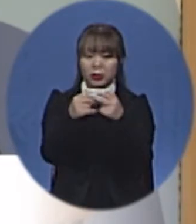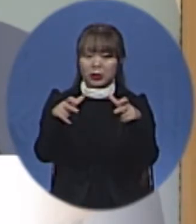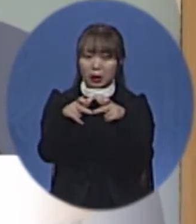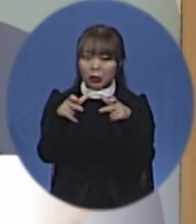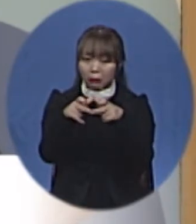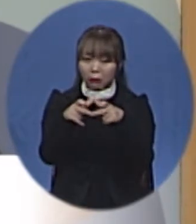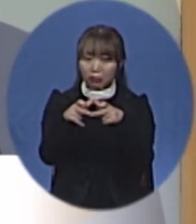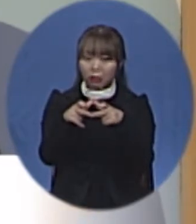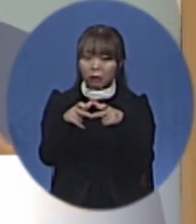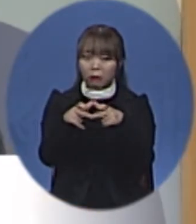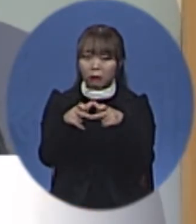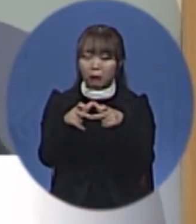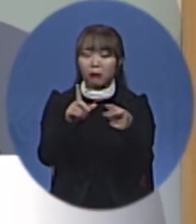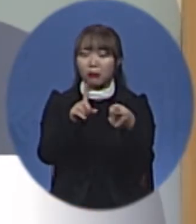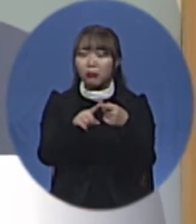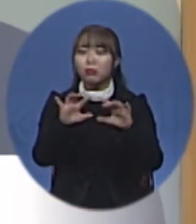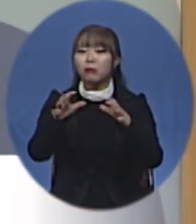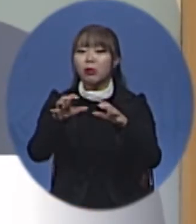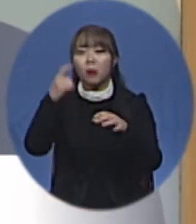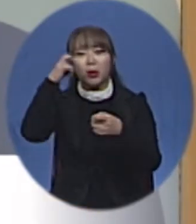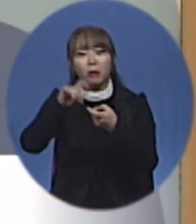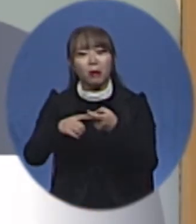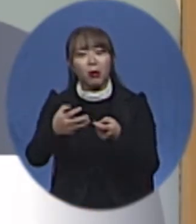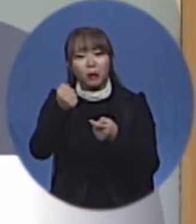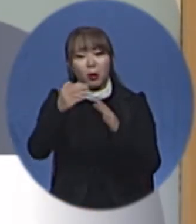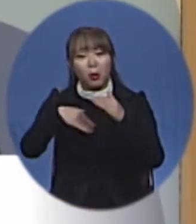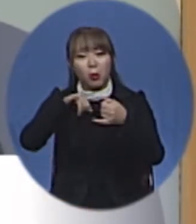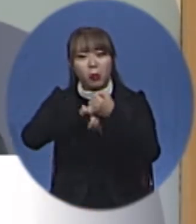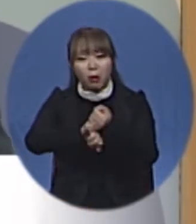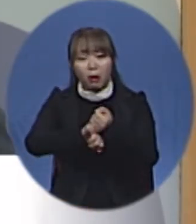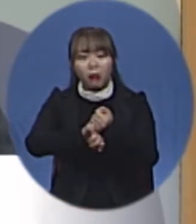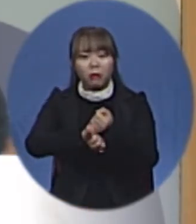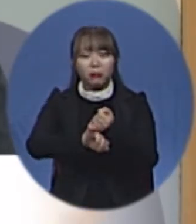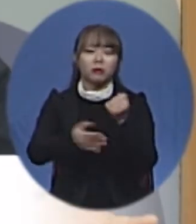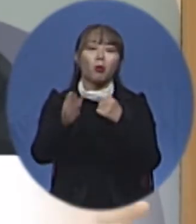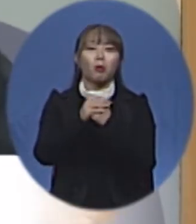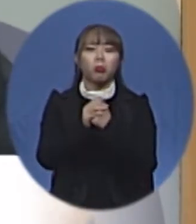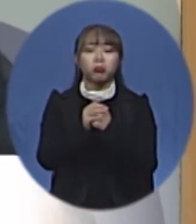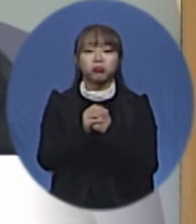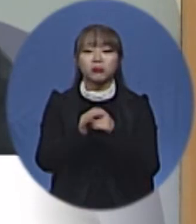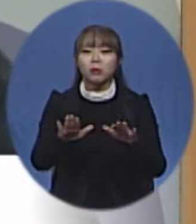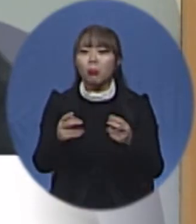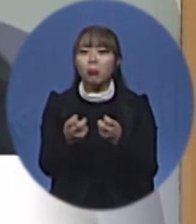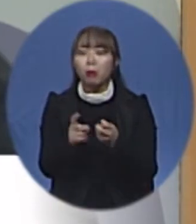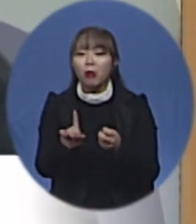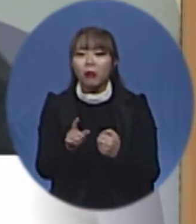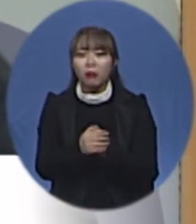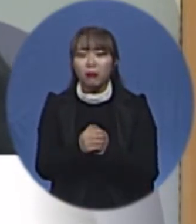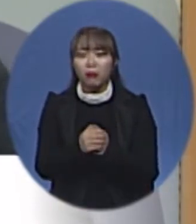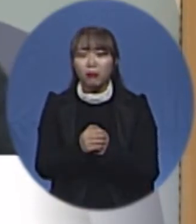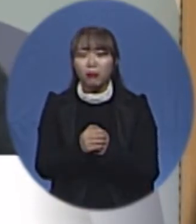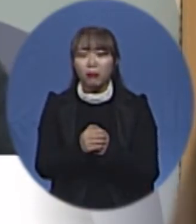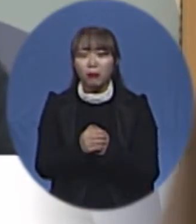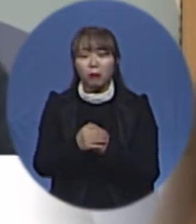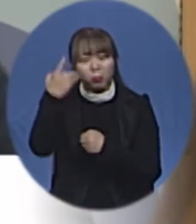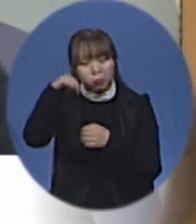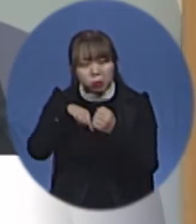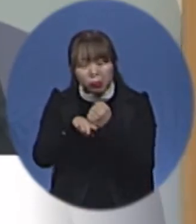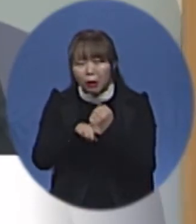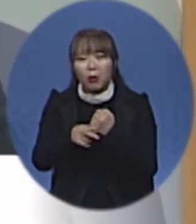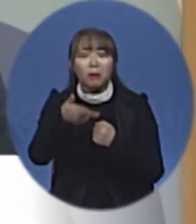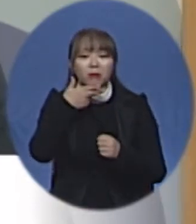그 기본법 여성 장애인 대해서 국가가 관심을 가지고 공약한다는데 뭐 어떻게 하고 있어? 묻지도 따지지도